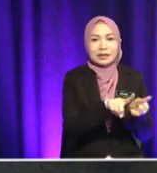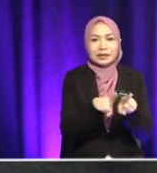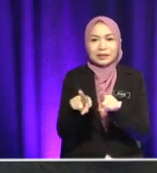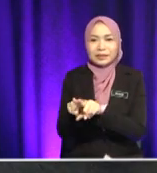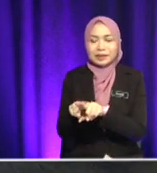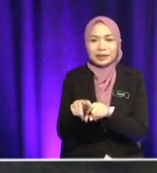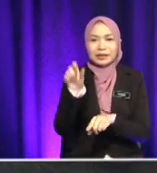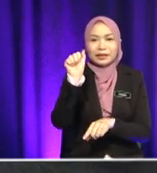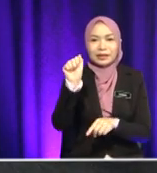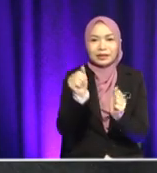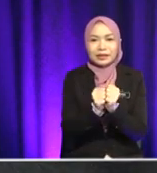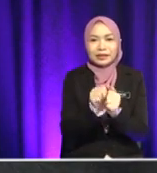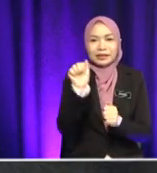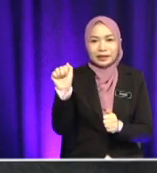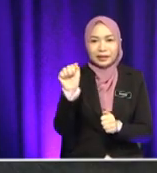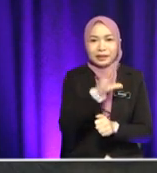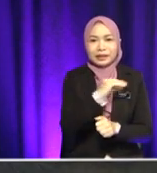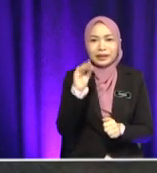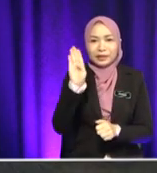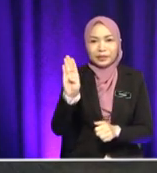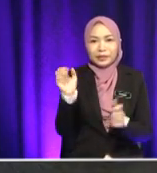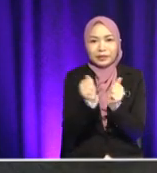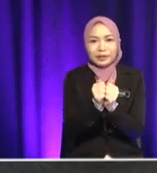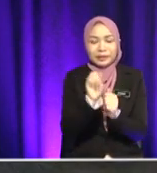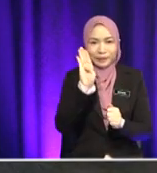masih lagi ada ingatan yang bagus